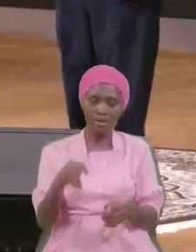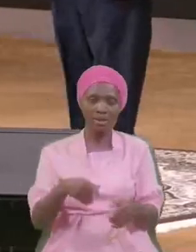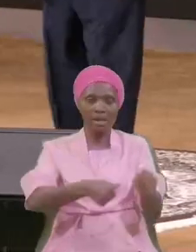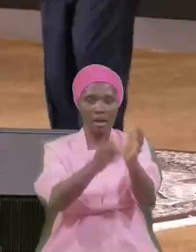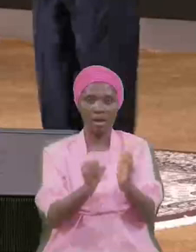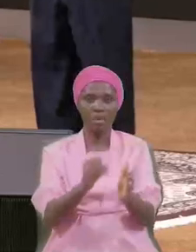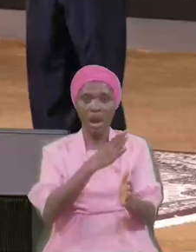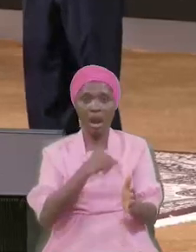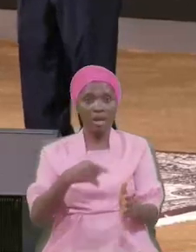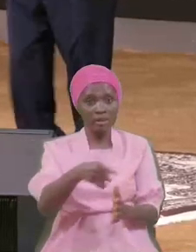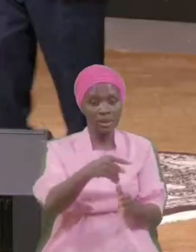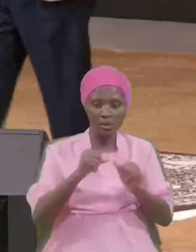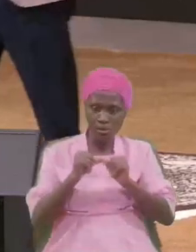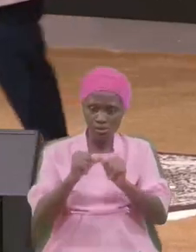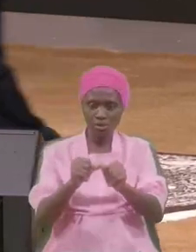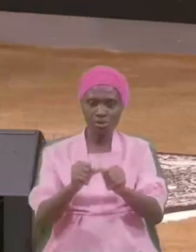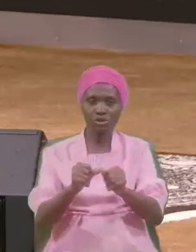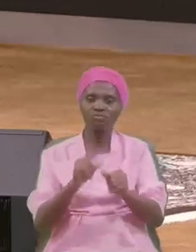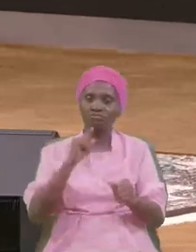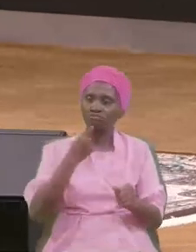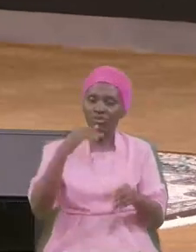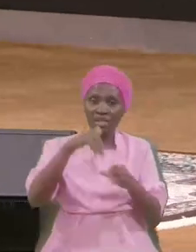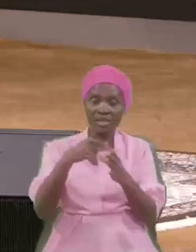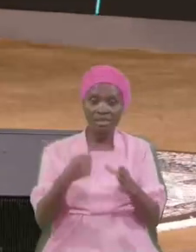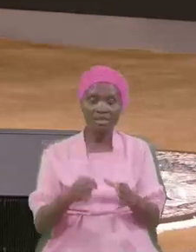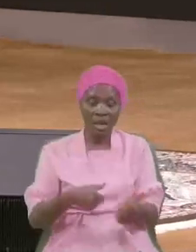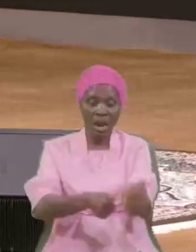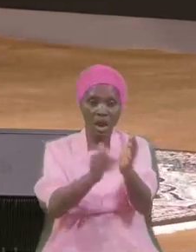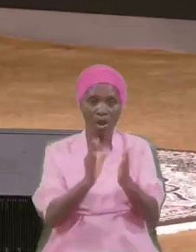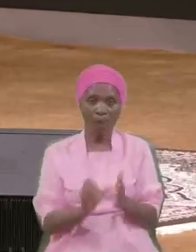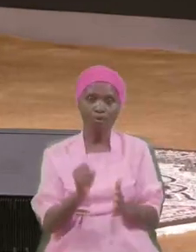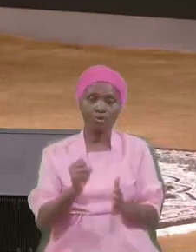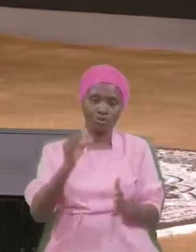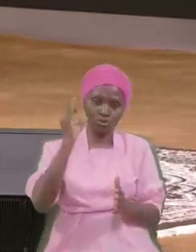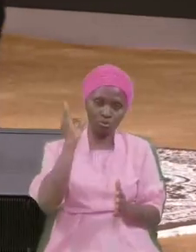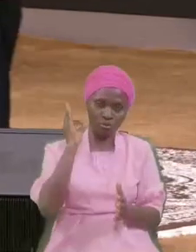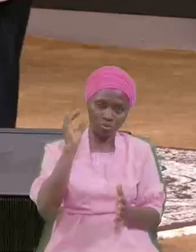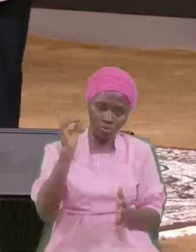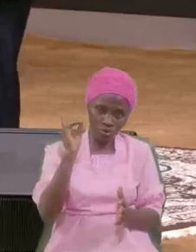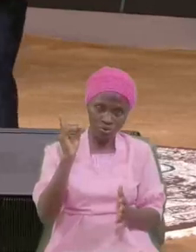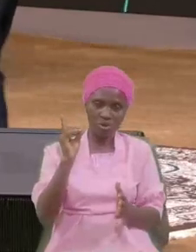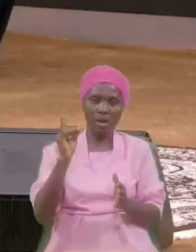persévéré dans l'enseignement des apôtres. Et ils ont resté dans la communion fraternelle et